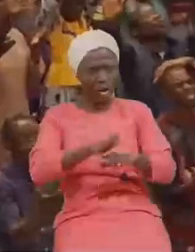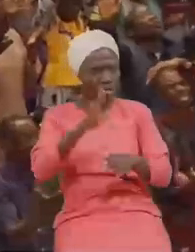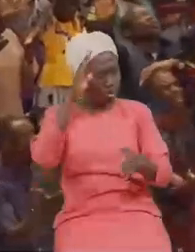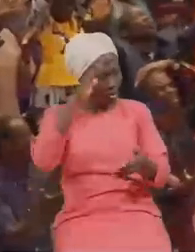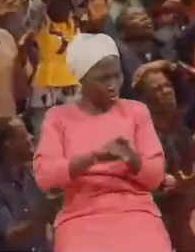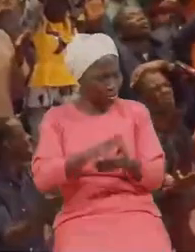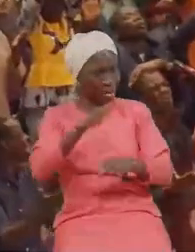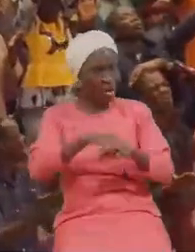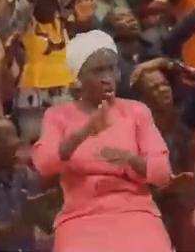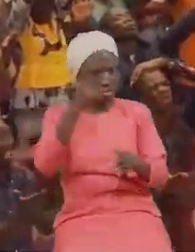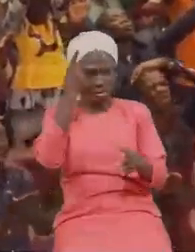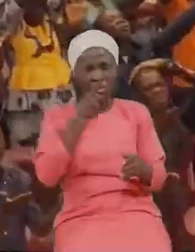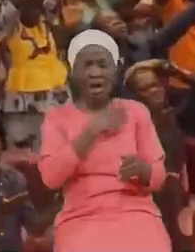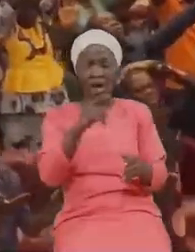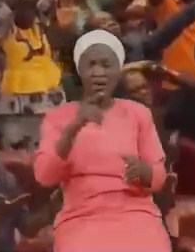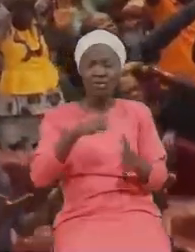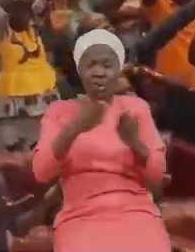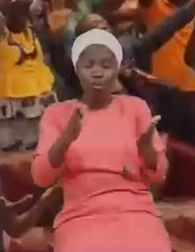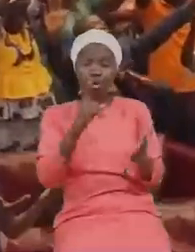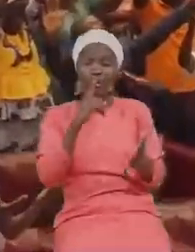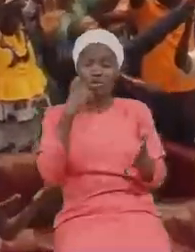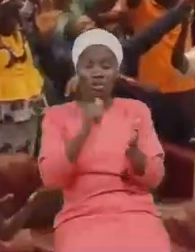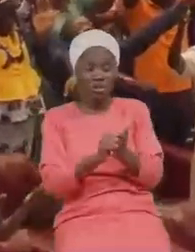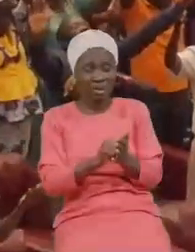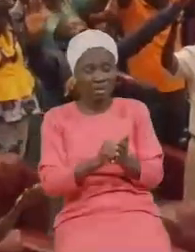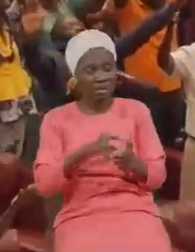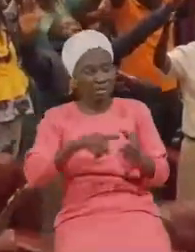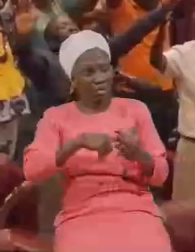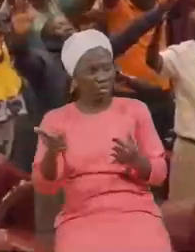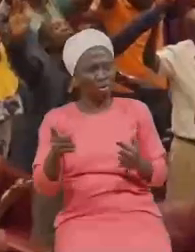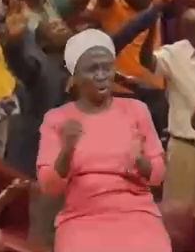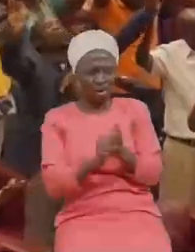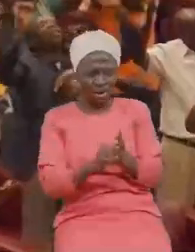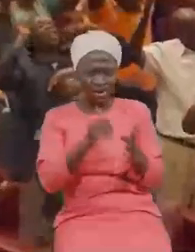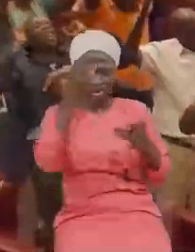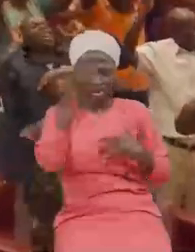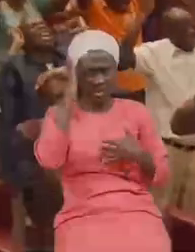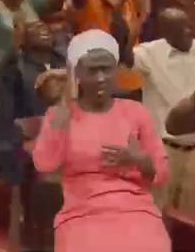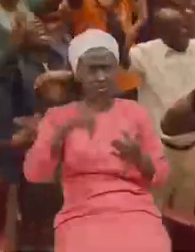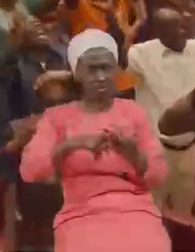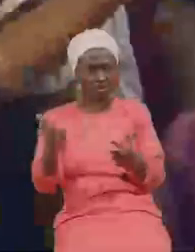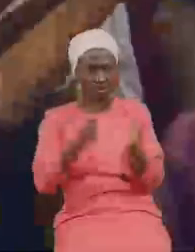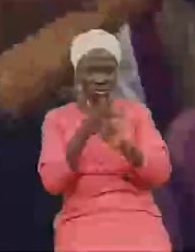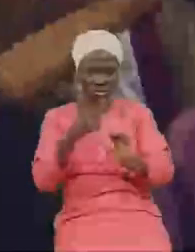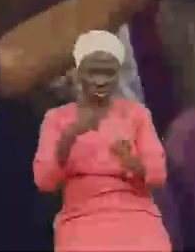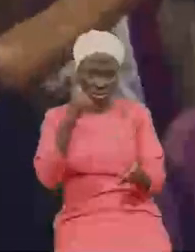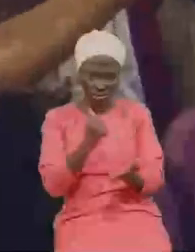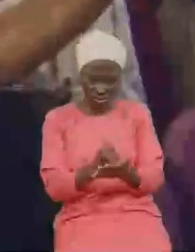tu ouvres la bouche tu dis maladie chante la maladie la va sortir au nom de Jésus-Christ